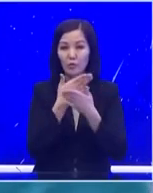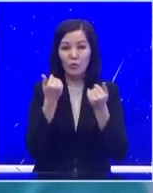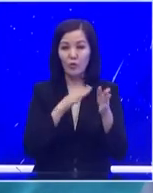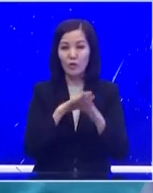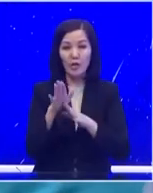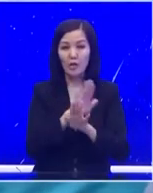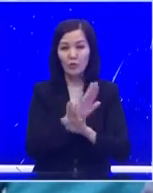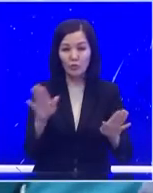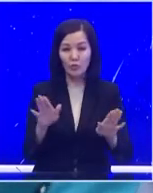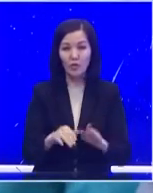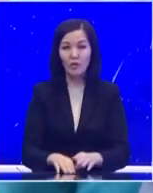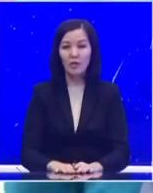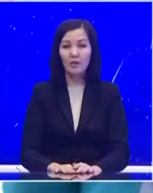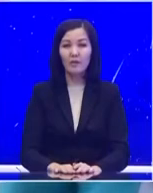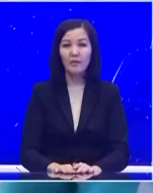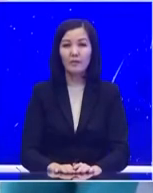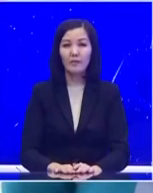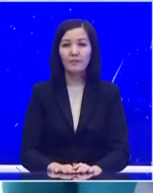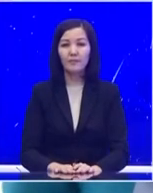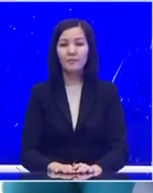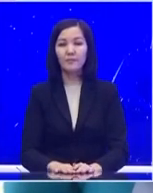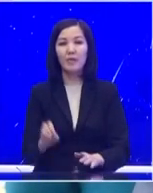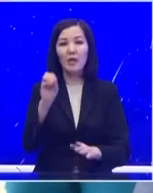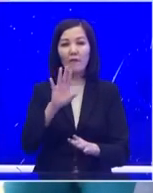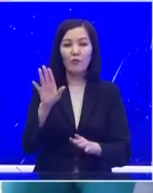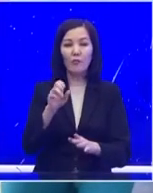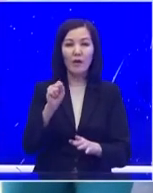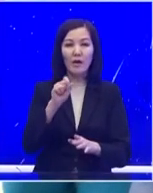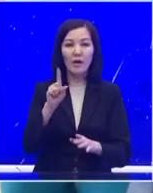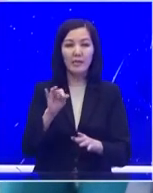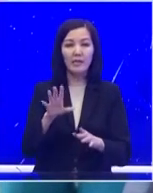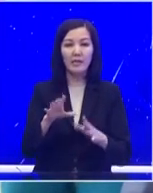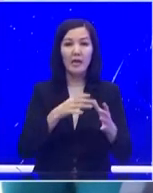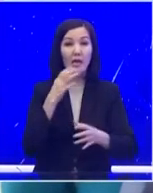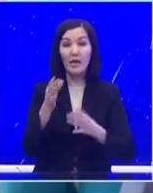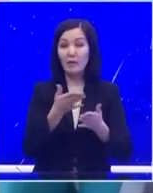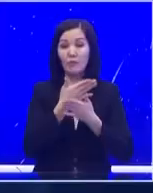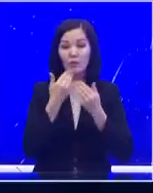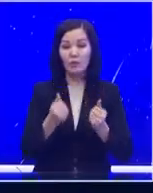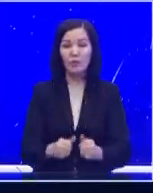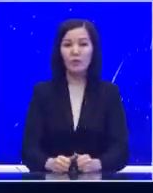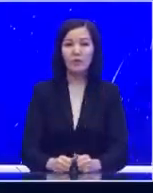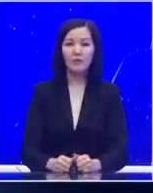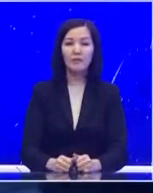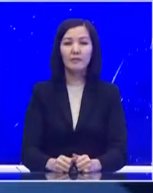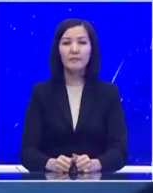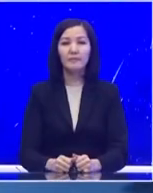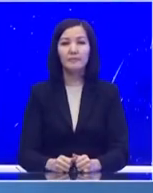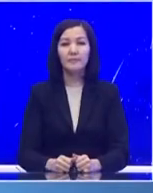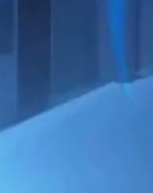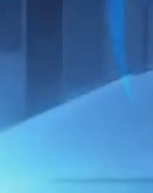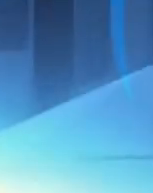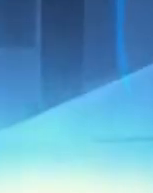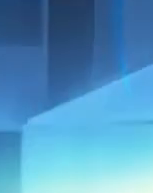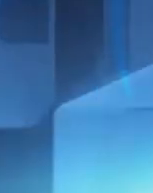Не тәуелсіздік қауымдастықта да, Европада да, Азияда да, жалпы әлемде мұндай болмаған нәрсе. Әзиза Ғазезқызы, Ринат